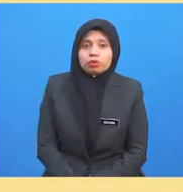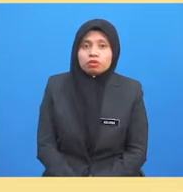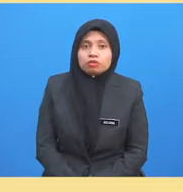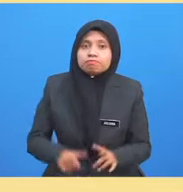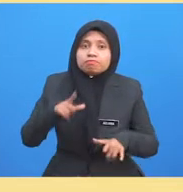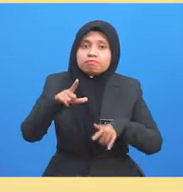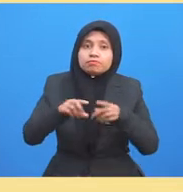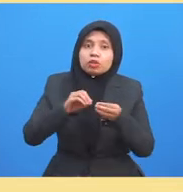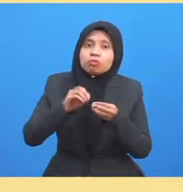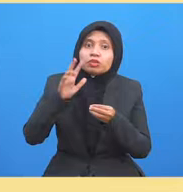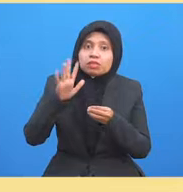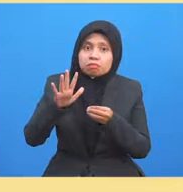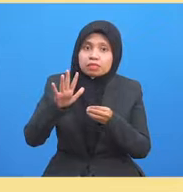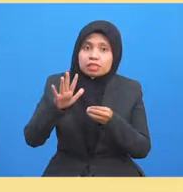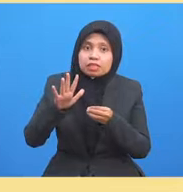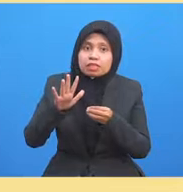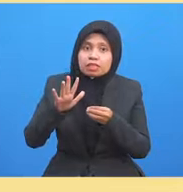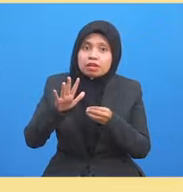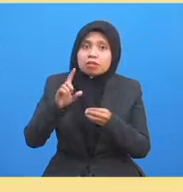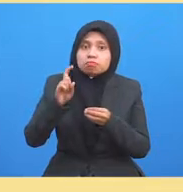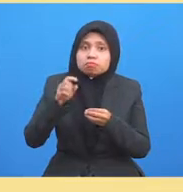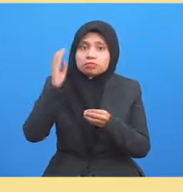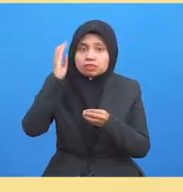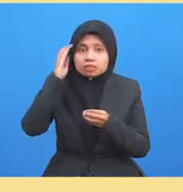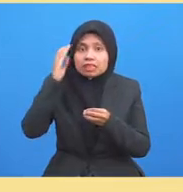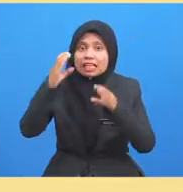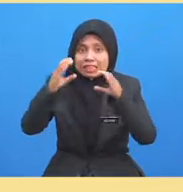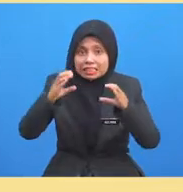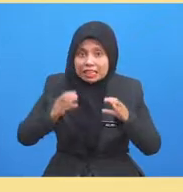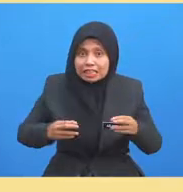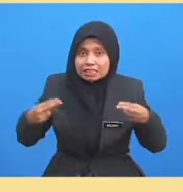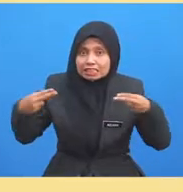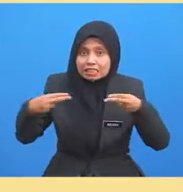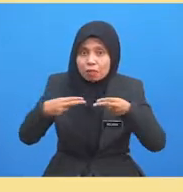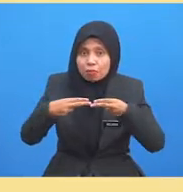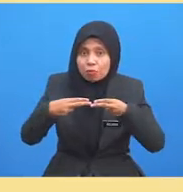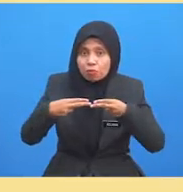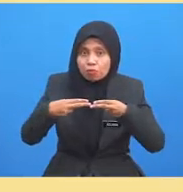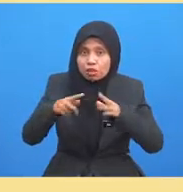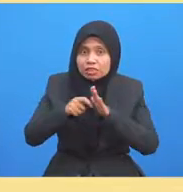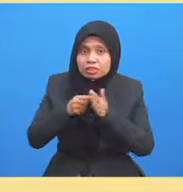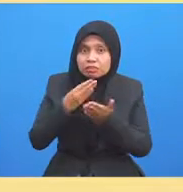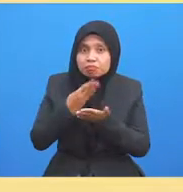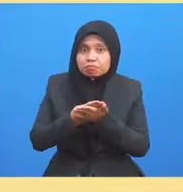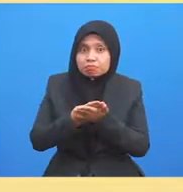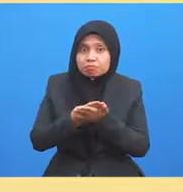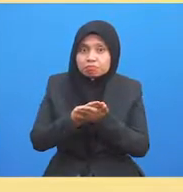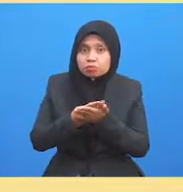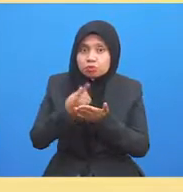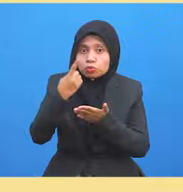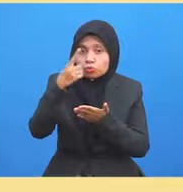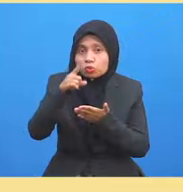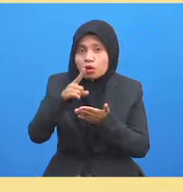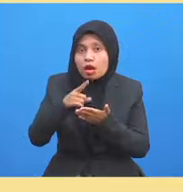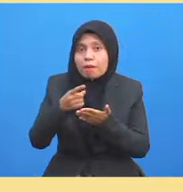Langkah yang kelima, kita hendaklah kenal pasti cara penyambungan terbaik yang bersesuaian